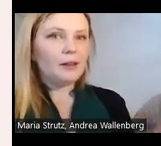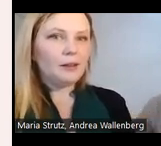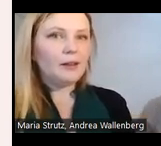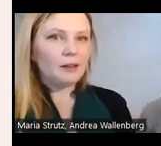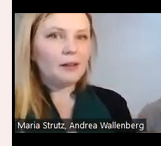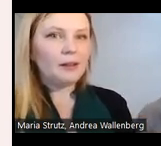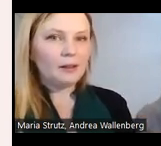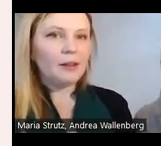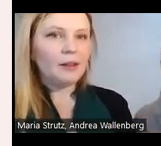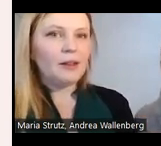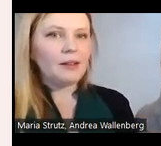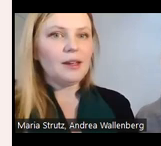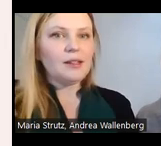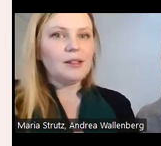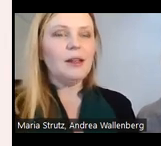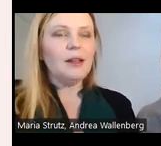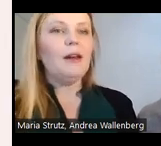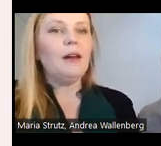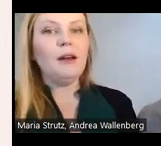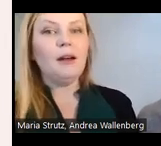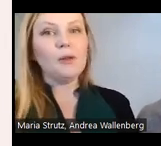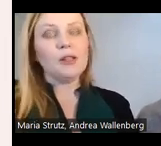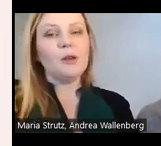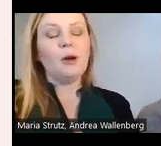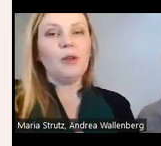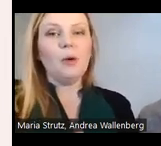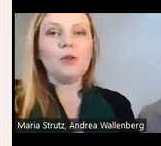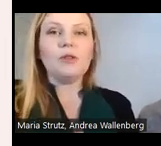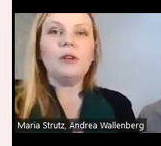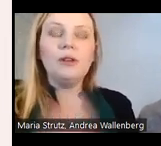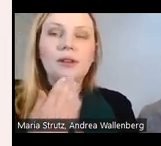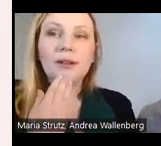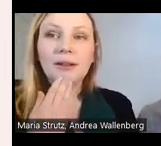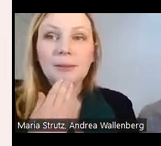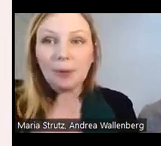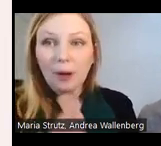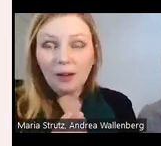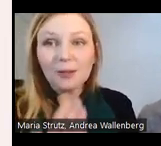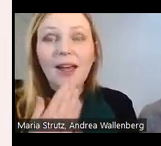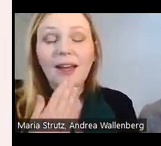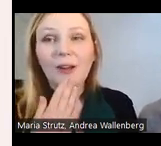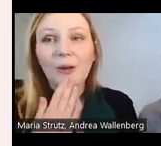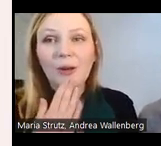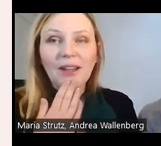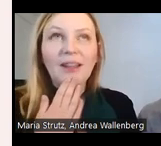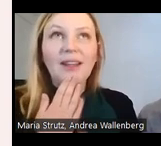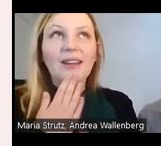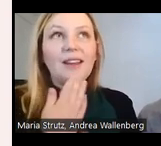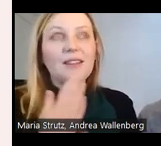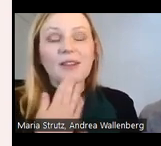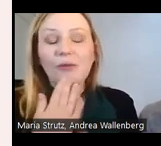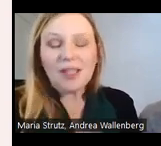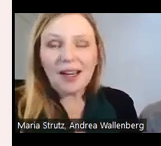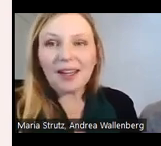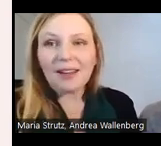också kan man säga. Yes. Och sen så har vi ju också... Bra, och det här är ju